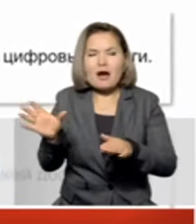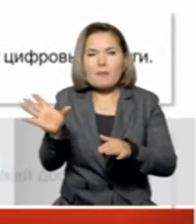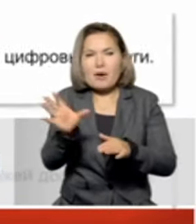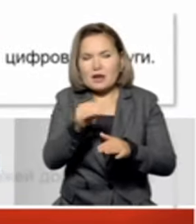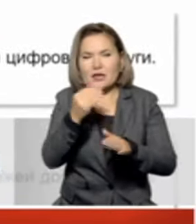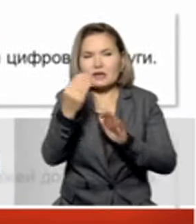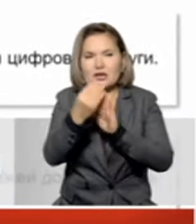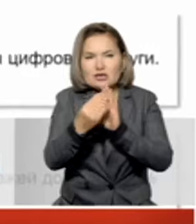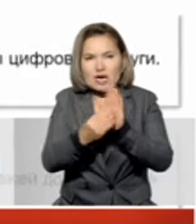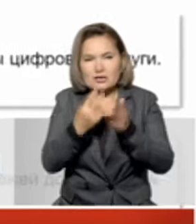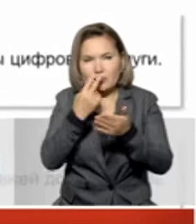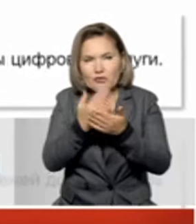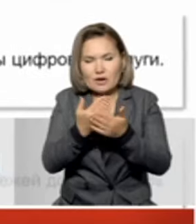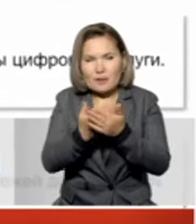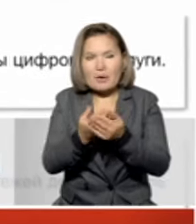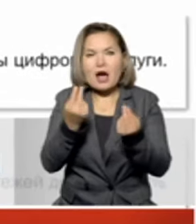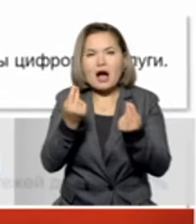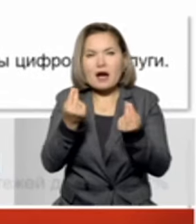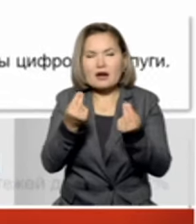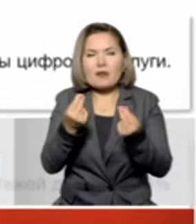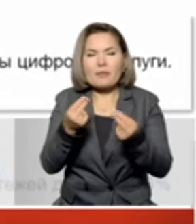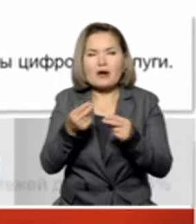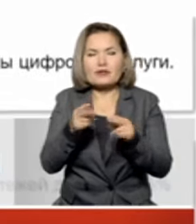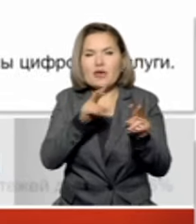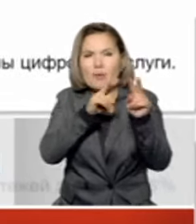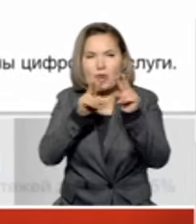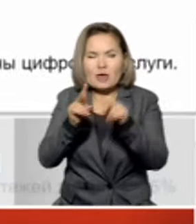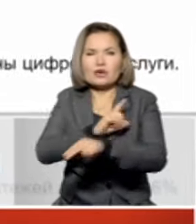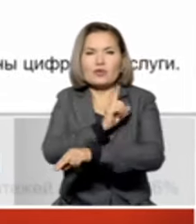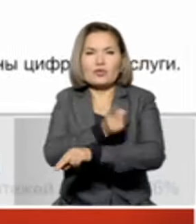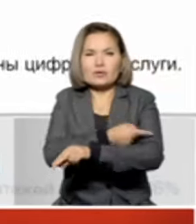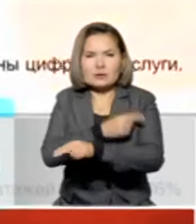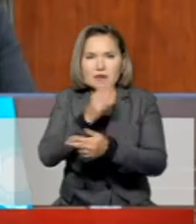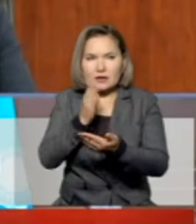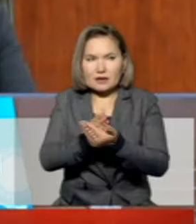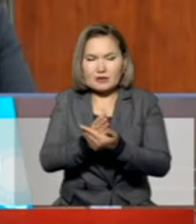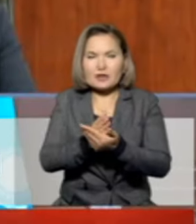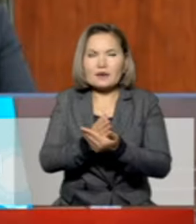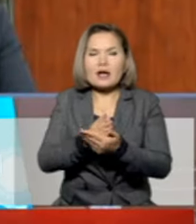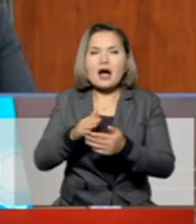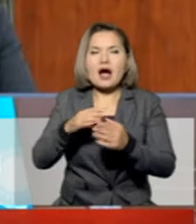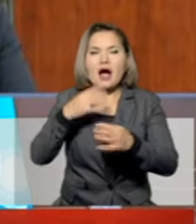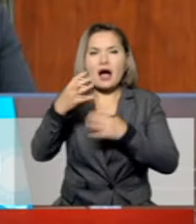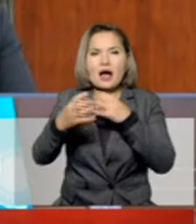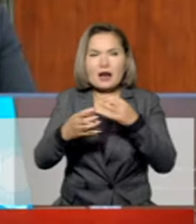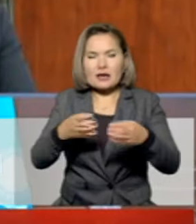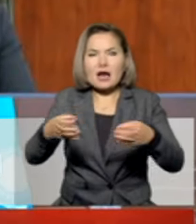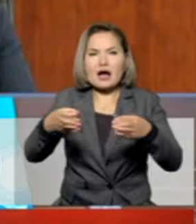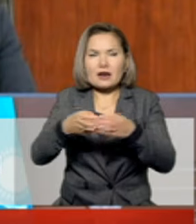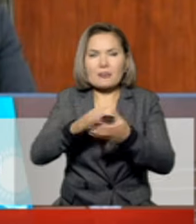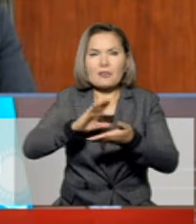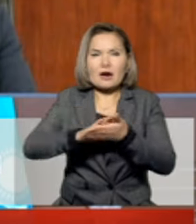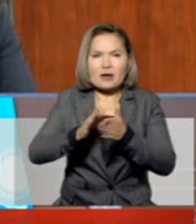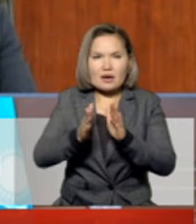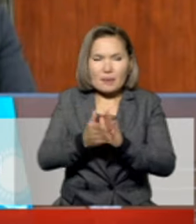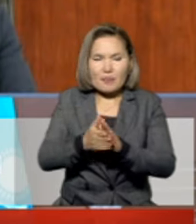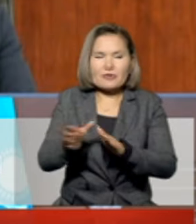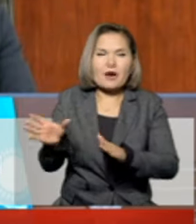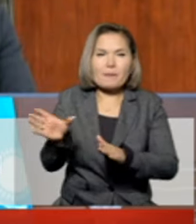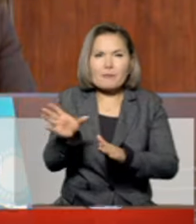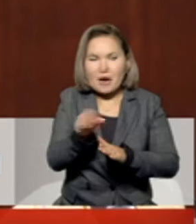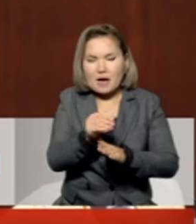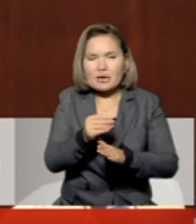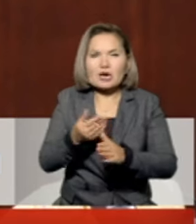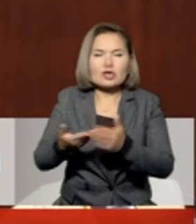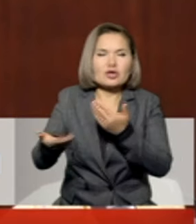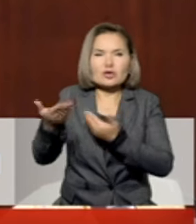цифрландырылған, қаржылық және валюталық бақылау күшейтілді, халықаралық келісімдер шеңберінде шоттар бойынша деректер